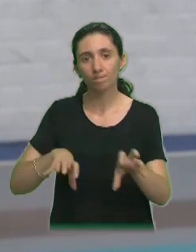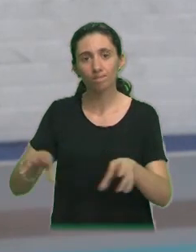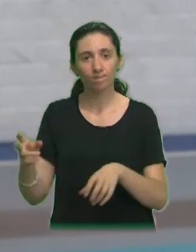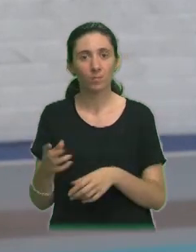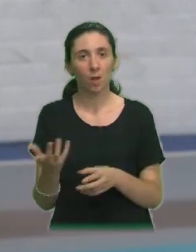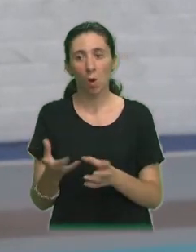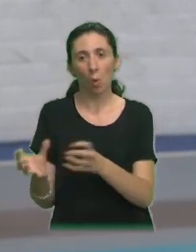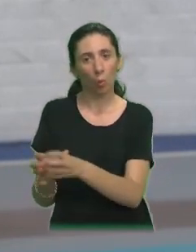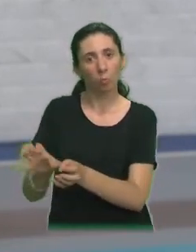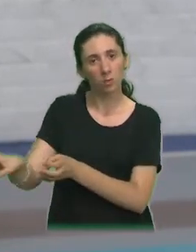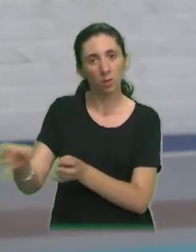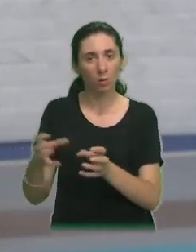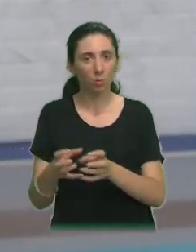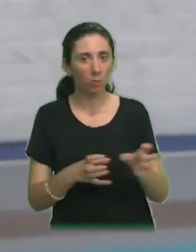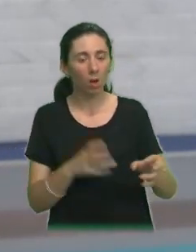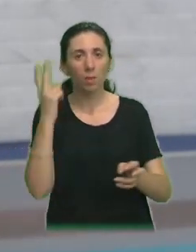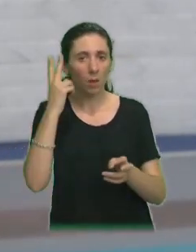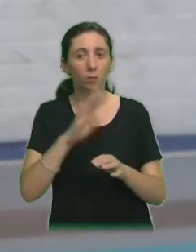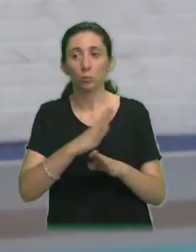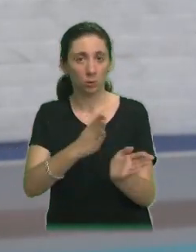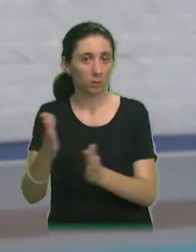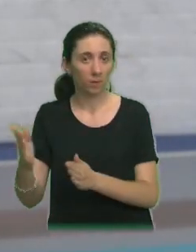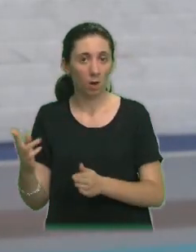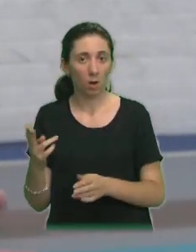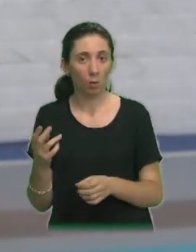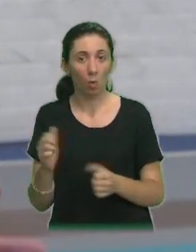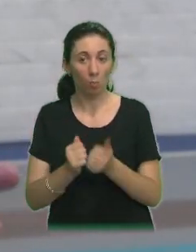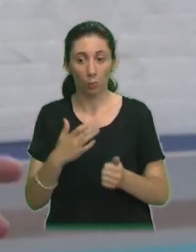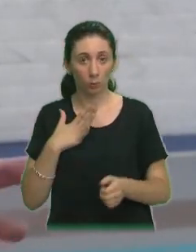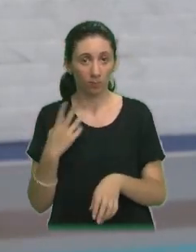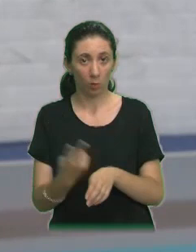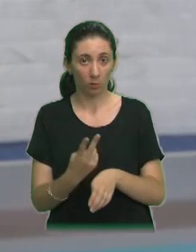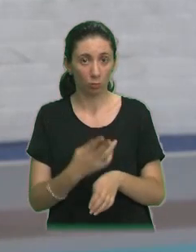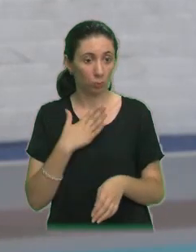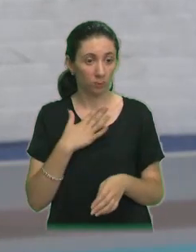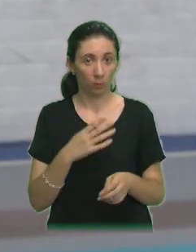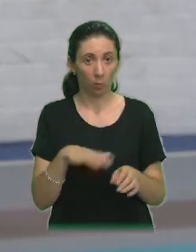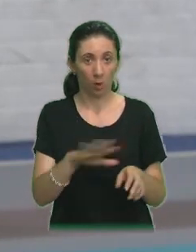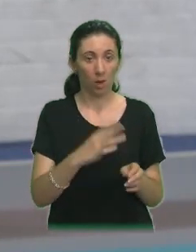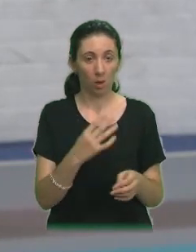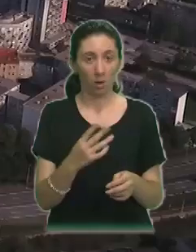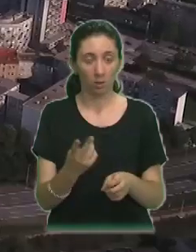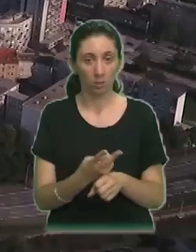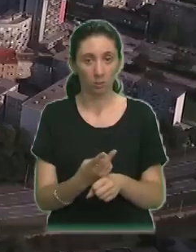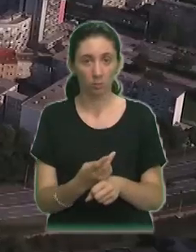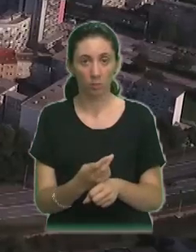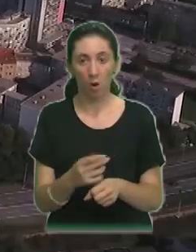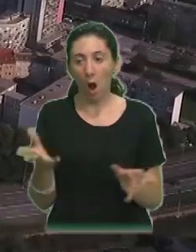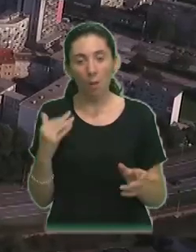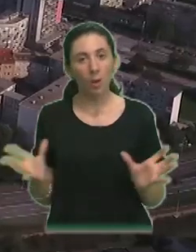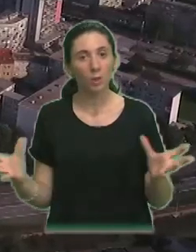po grupicama, bez obzira što se svako bori za svoju zemlju i za svoju naciju, a osjećalo se to jedno zajedništvo, jedno dobro